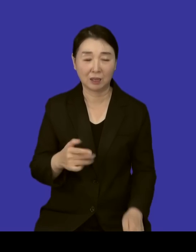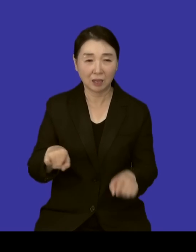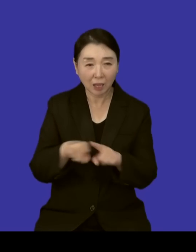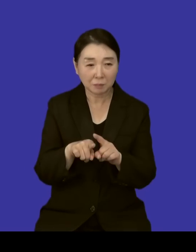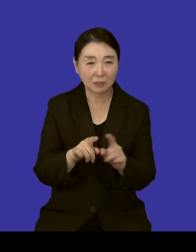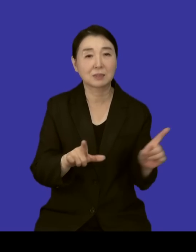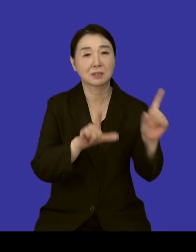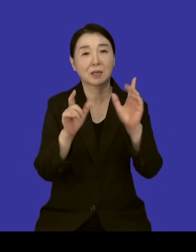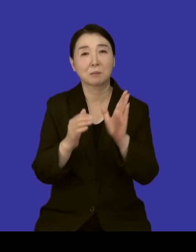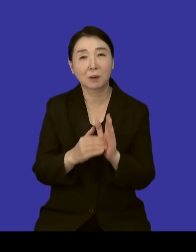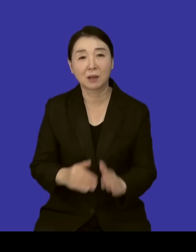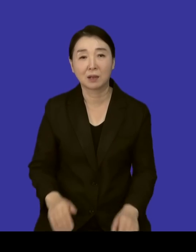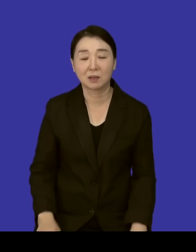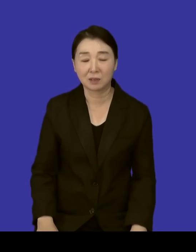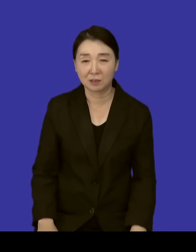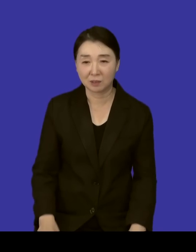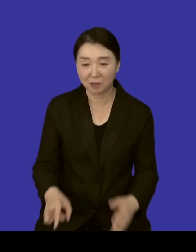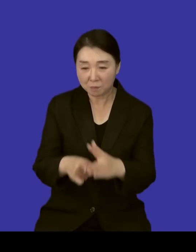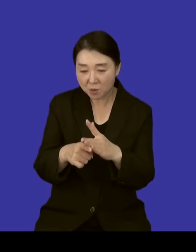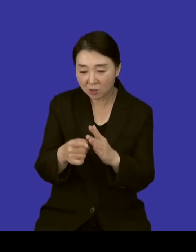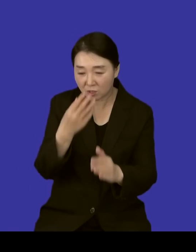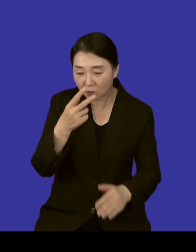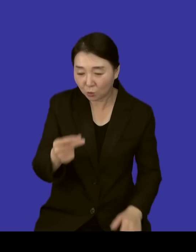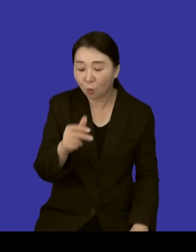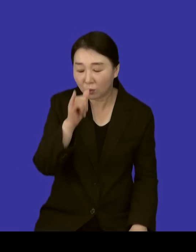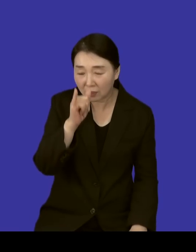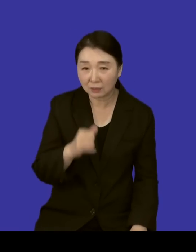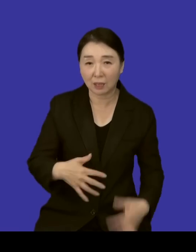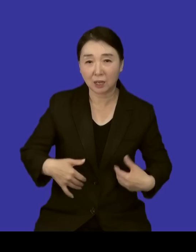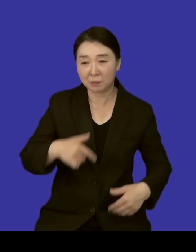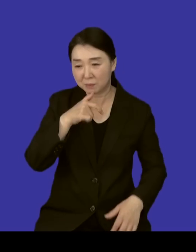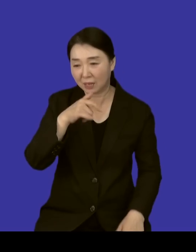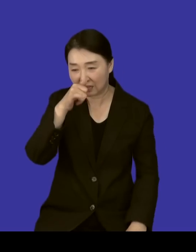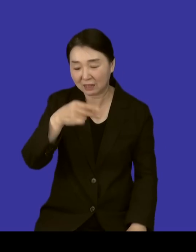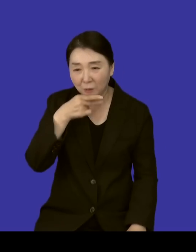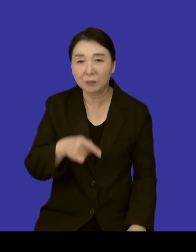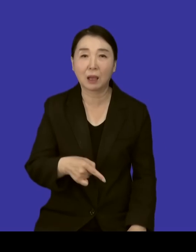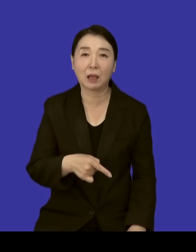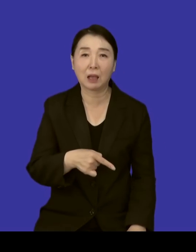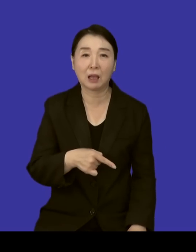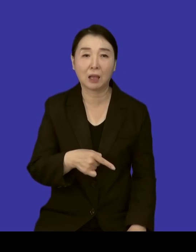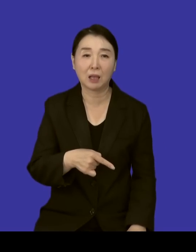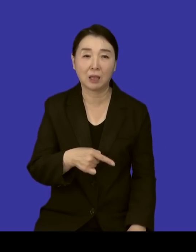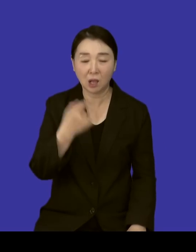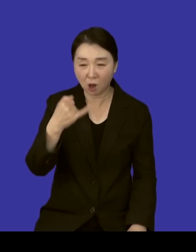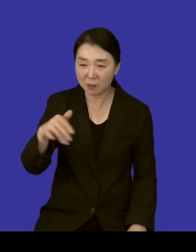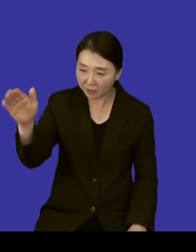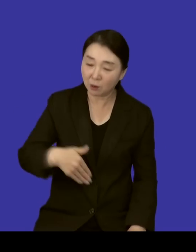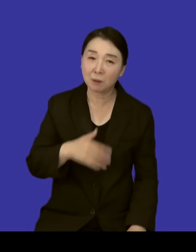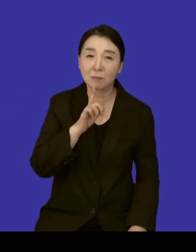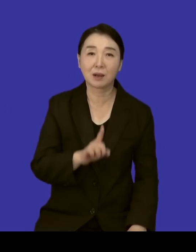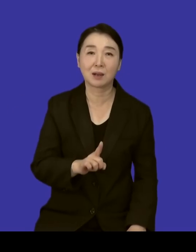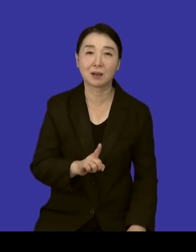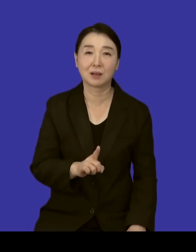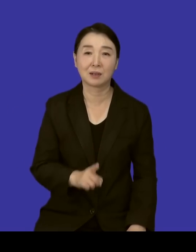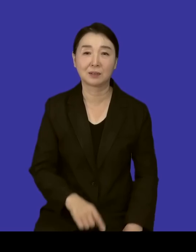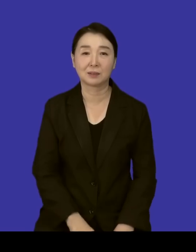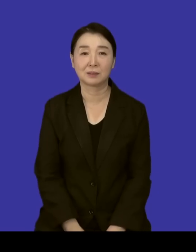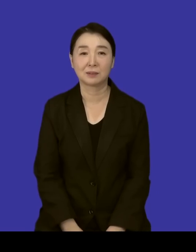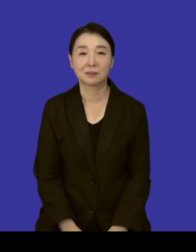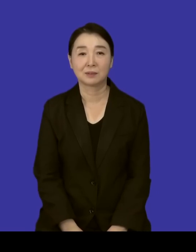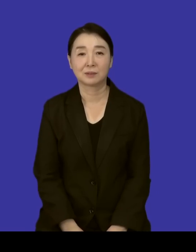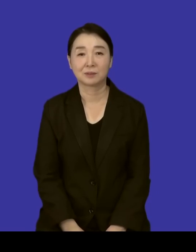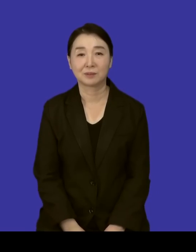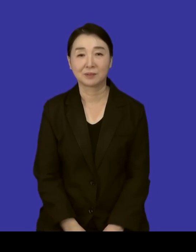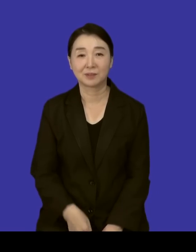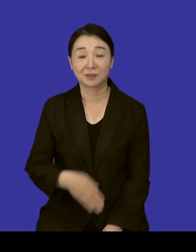난리가 나고, 뭐 갈비에 피가 묻었다 안 묻었다 때문에 맨날 엄마 데려오라고 이러시고, 뭐 이제